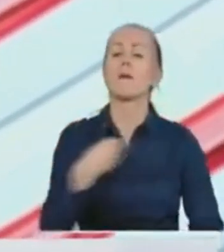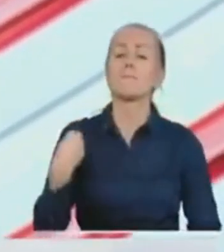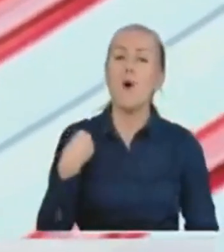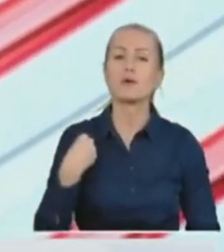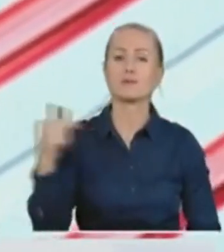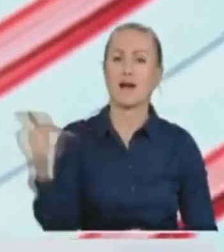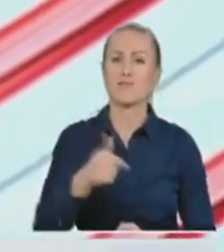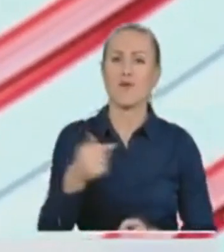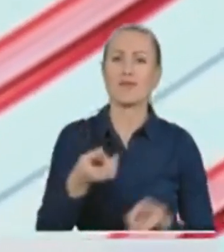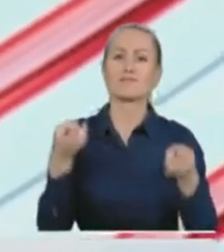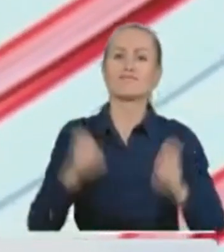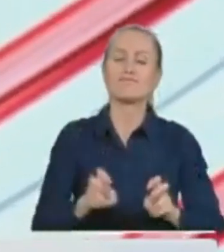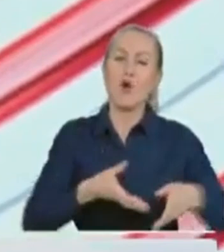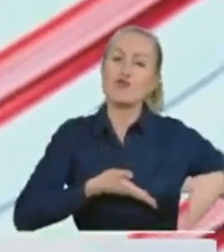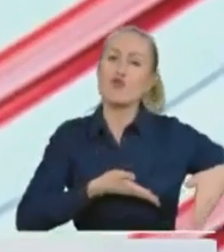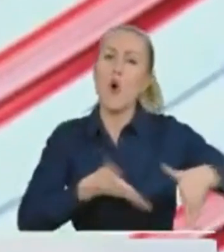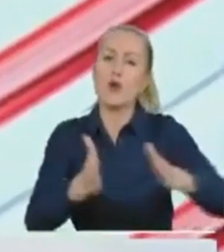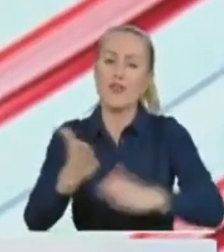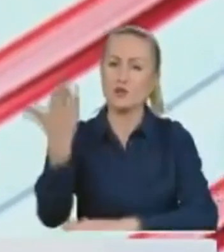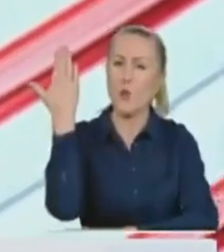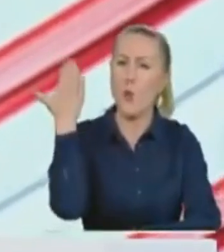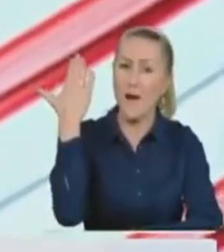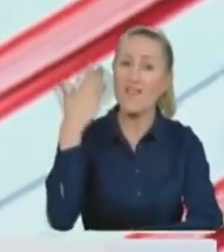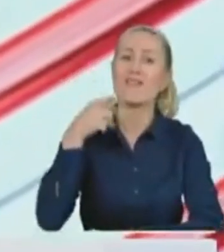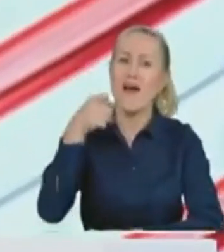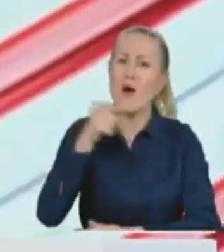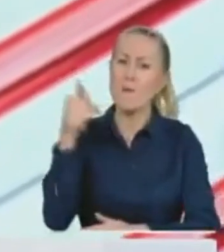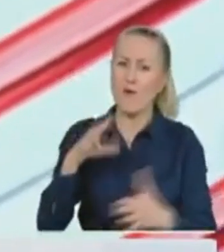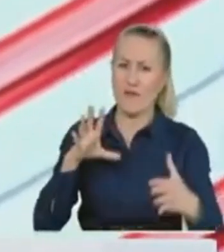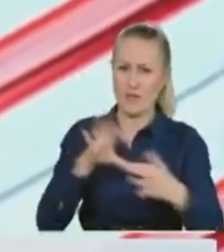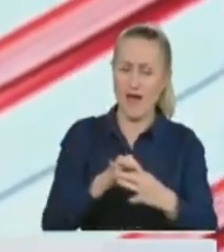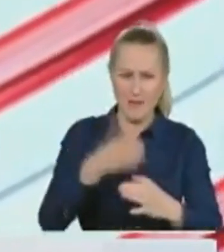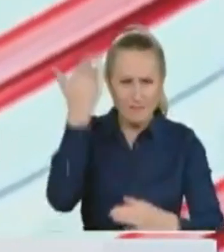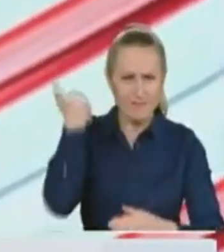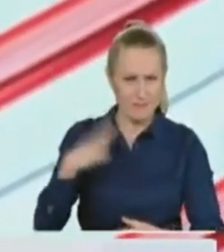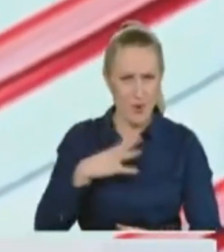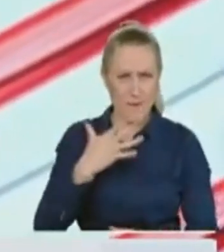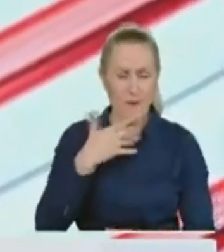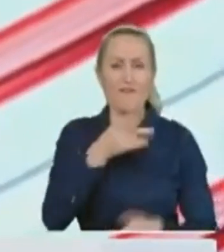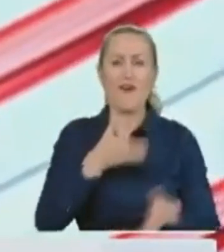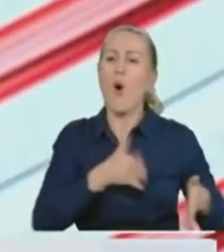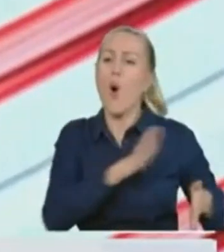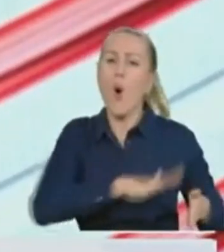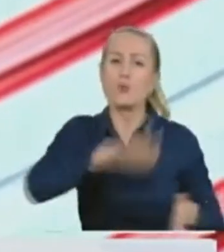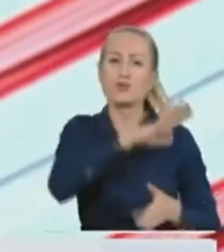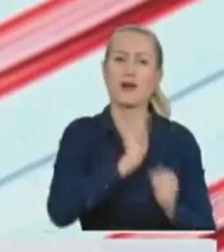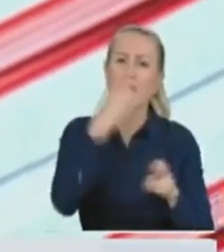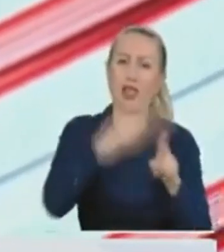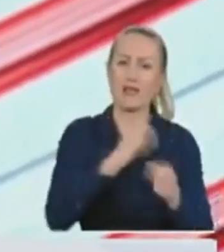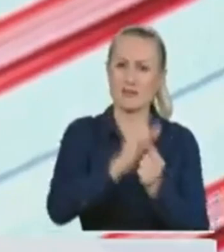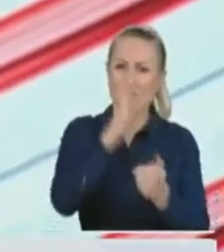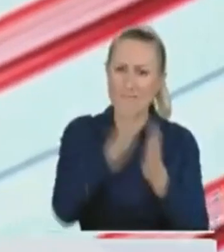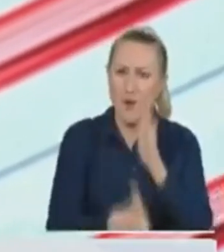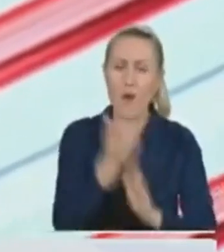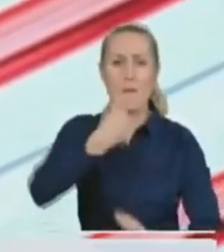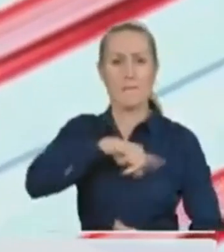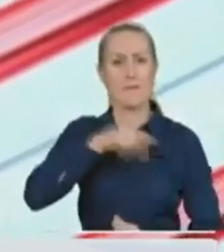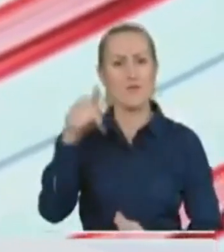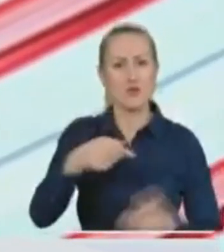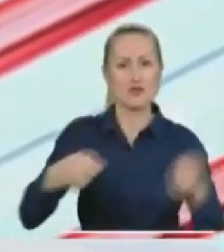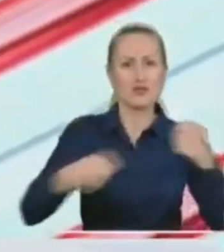повинна створити гуманітарні коридори, про які колись була розмова. Все ще є землі, де триває війна. Зараз